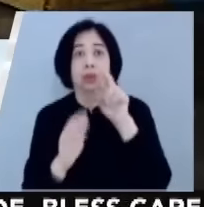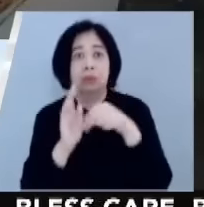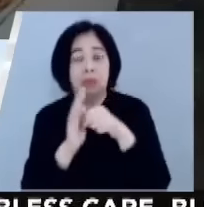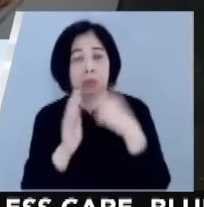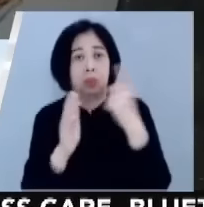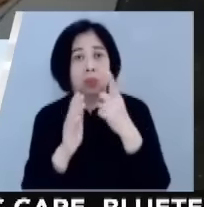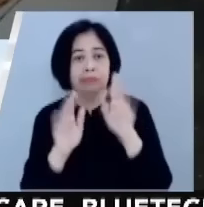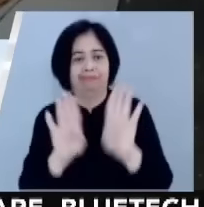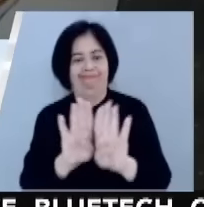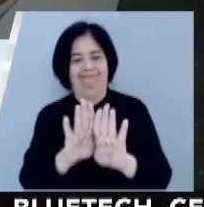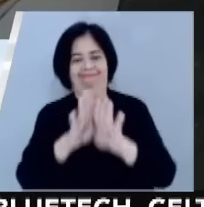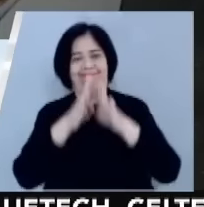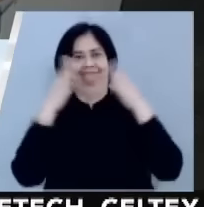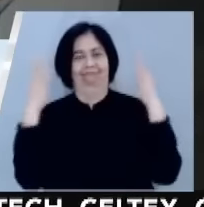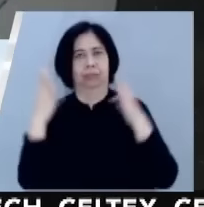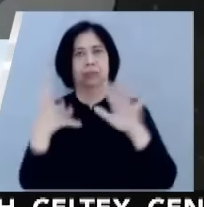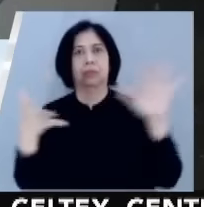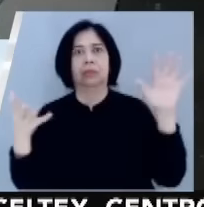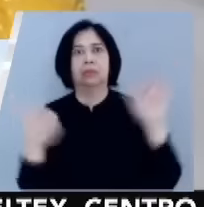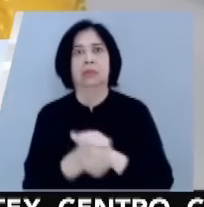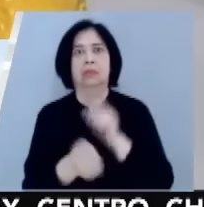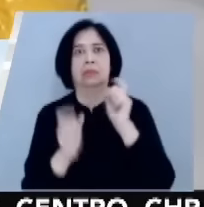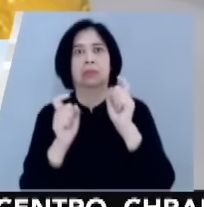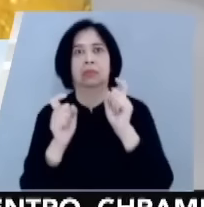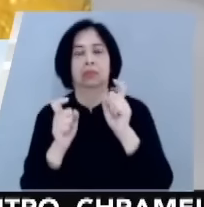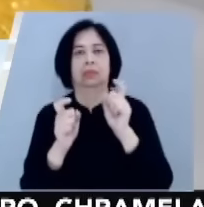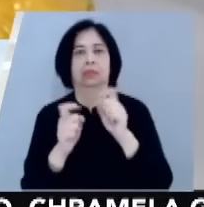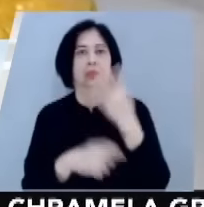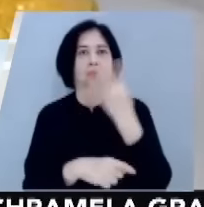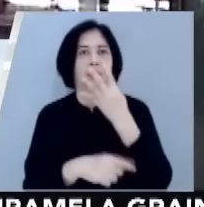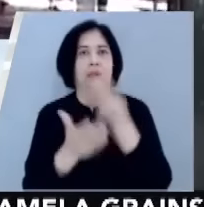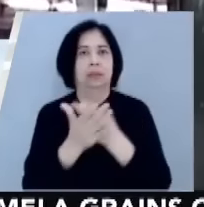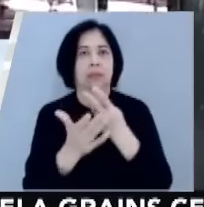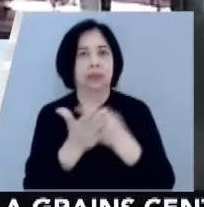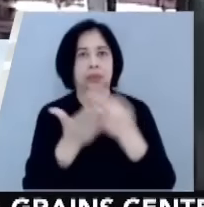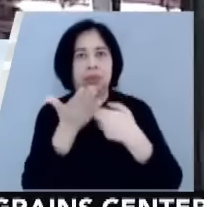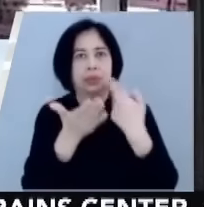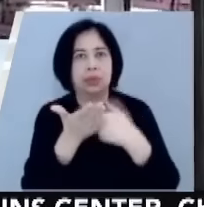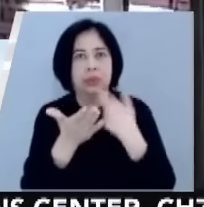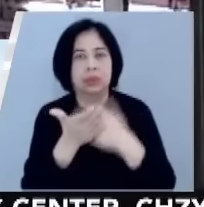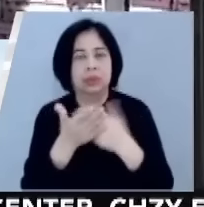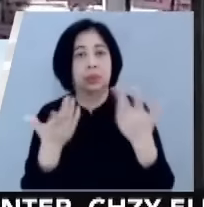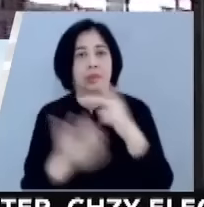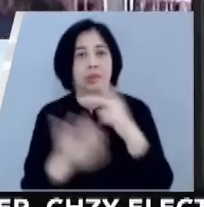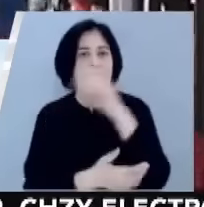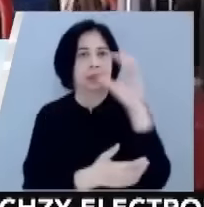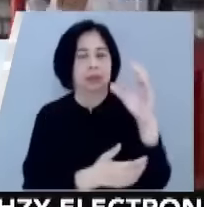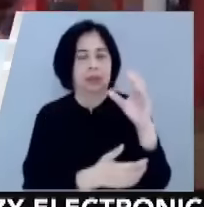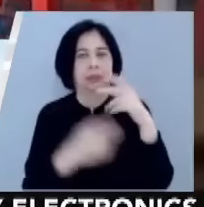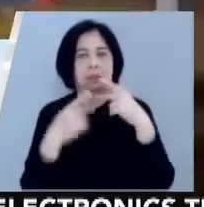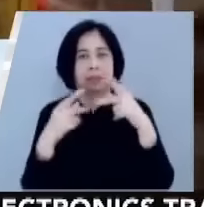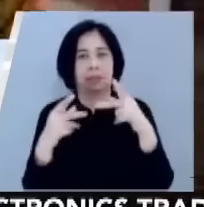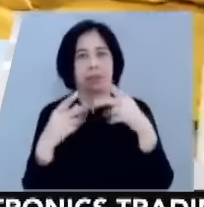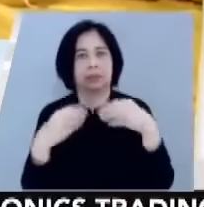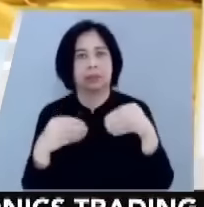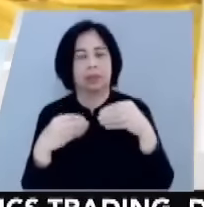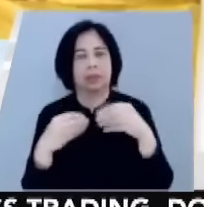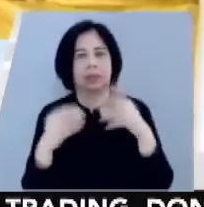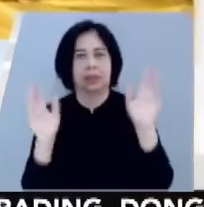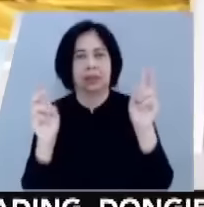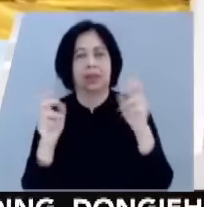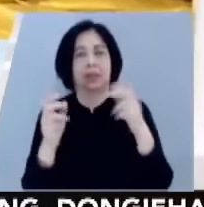magbukas, sold out agad kaninang umaga ang tig 40 pesos na bigas sa Pasay City Public Market sa ilalim ng Rice for All program